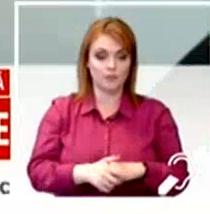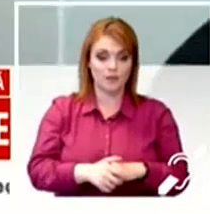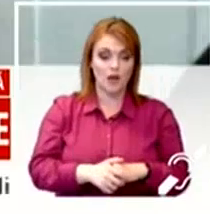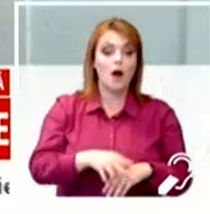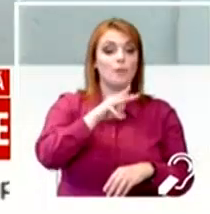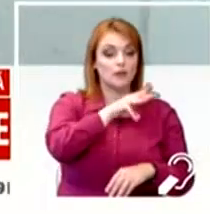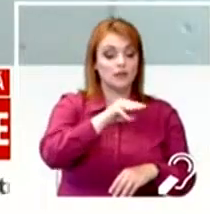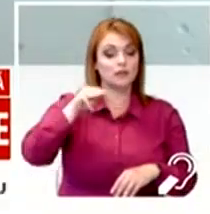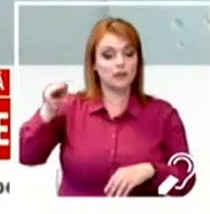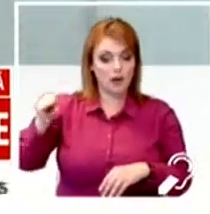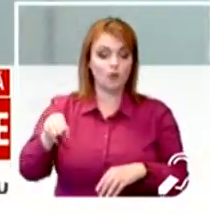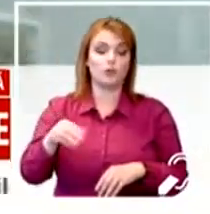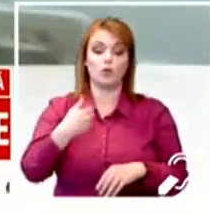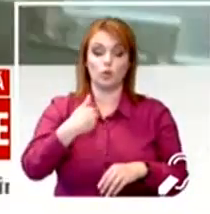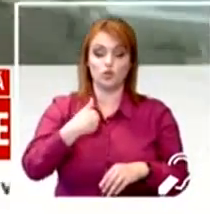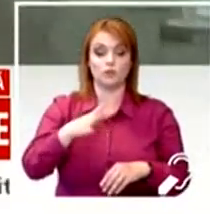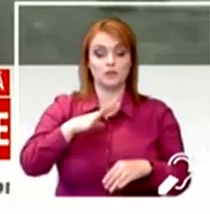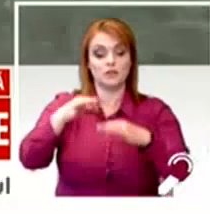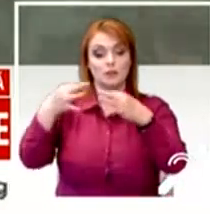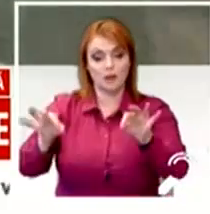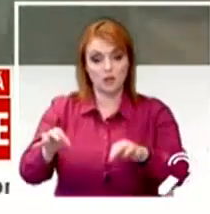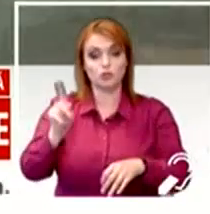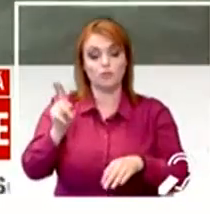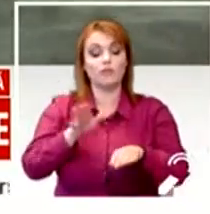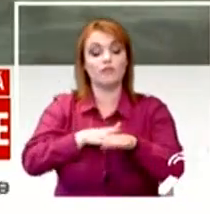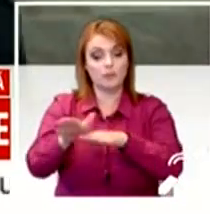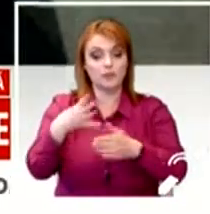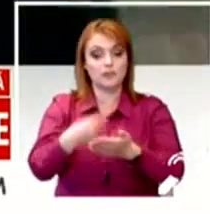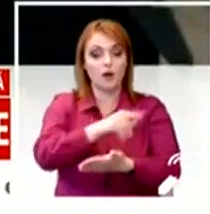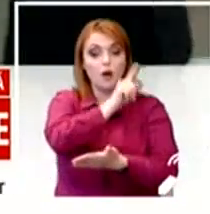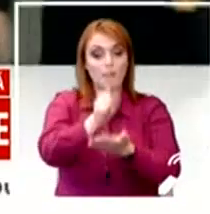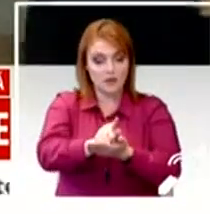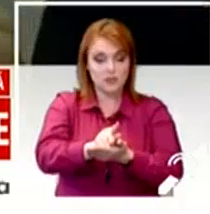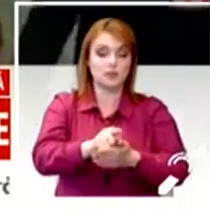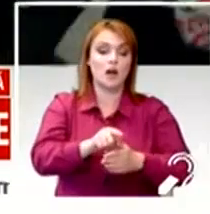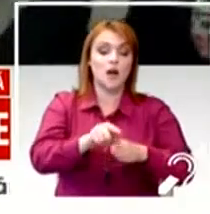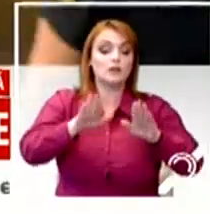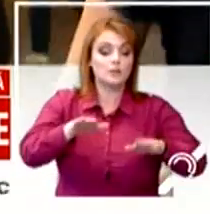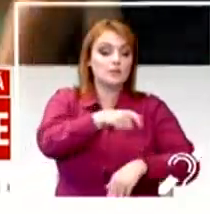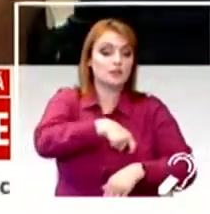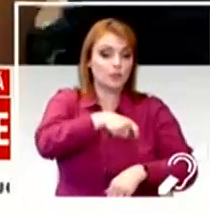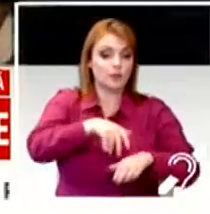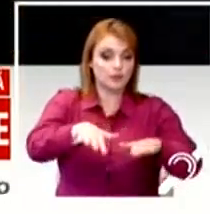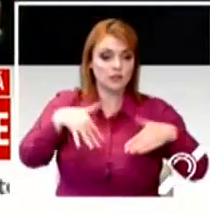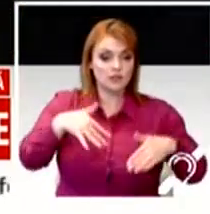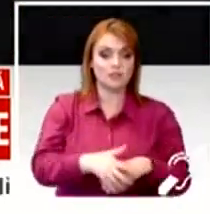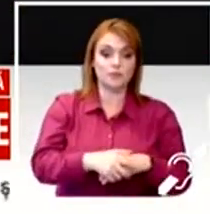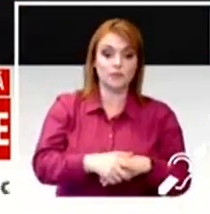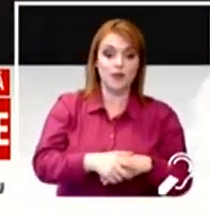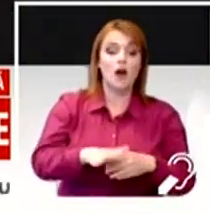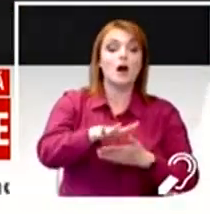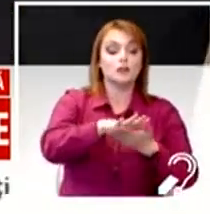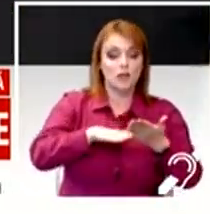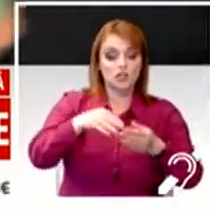să-și îndeplinească mandatul de deputat. În timp ce magistrații judecătoriei Chișinău, sediu Ciocana, decideau unde să-și